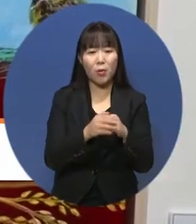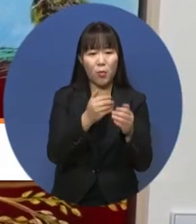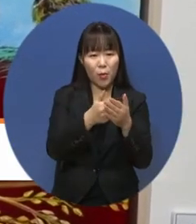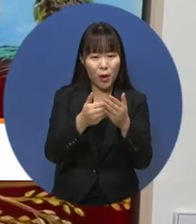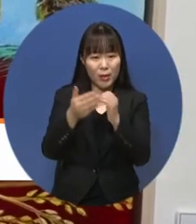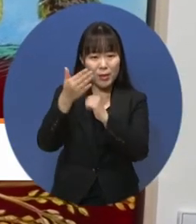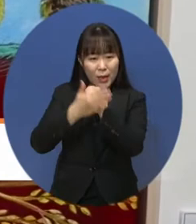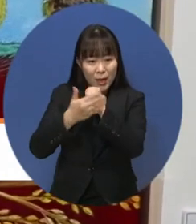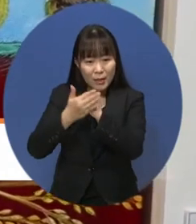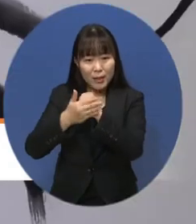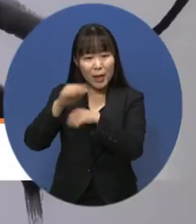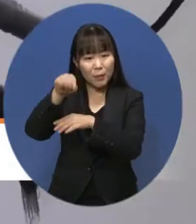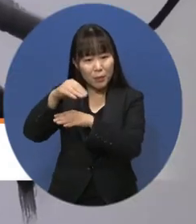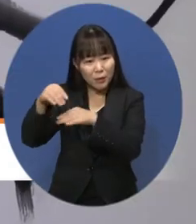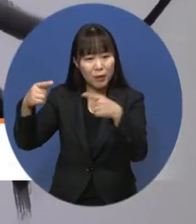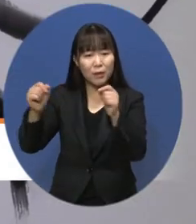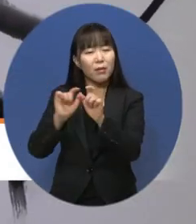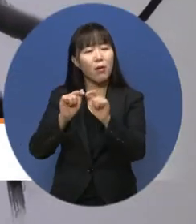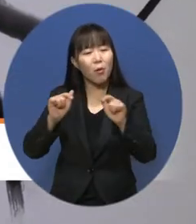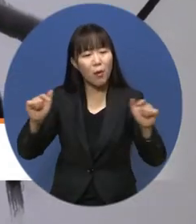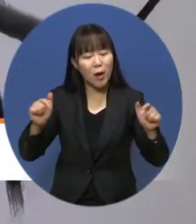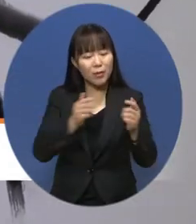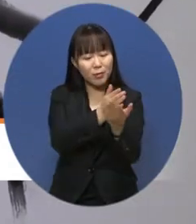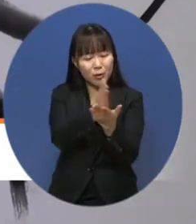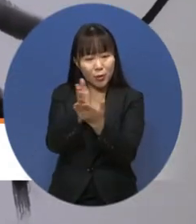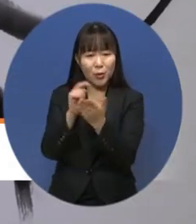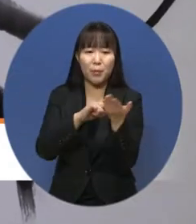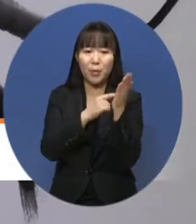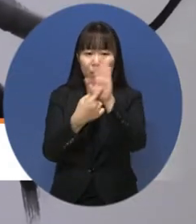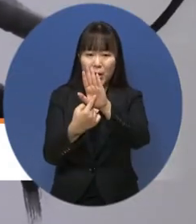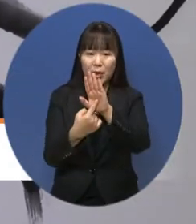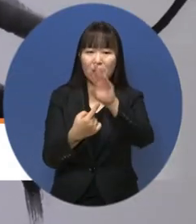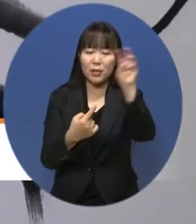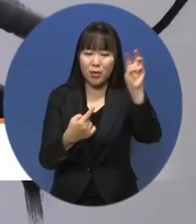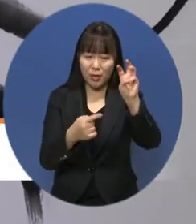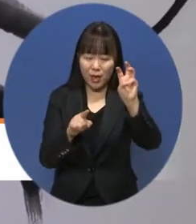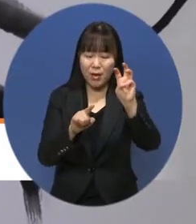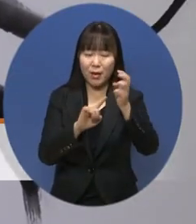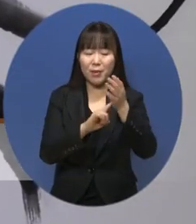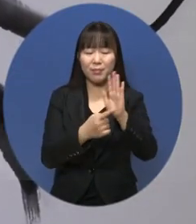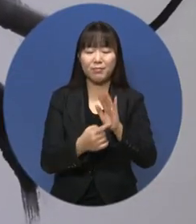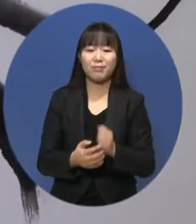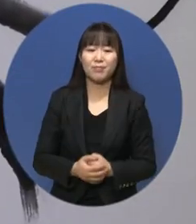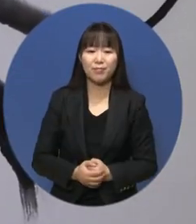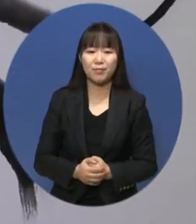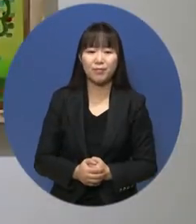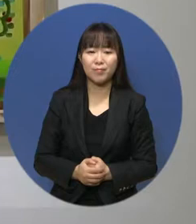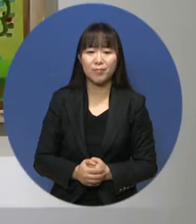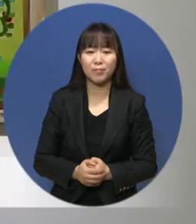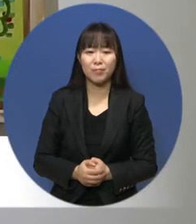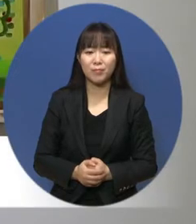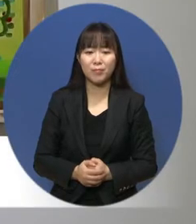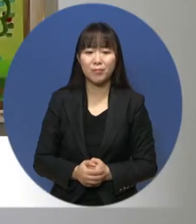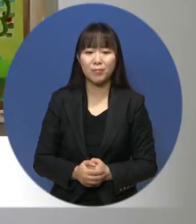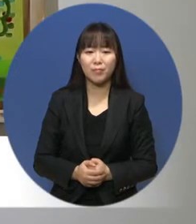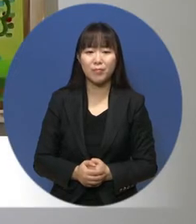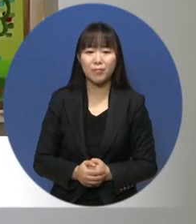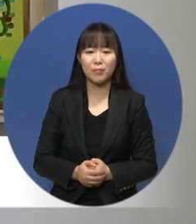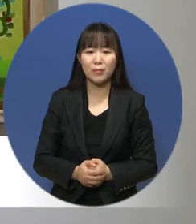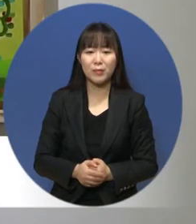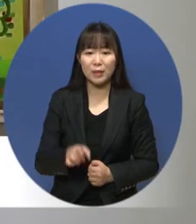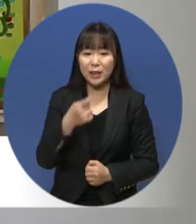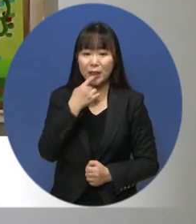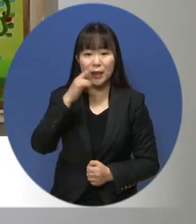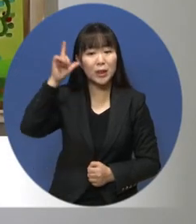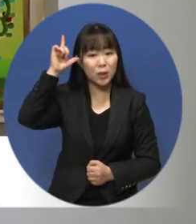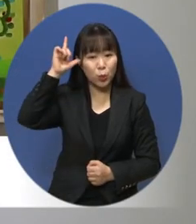사진, 캘리그라피 등 다양한 장르로 표현한 작품 30여 점이 선을 보입니다. 이 흰